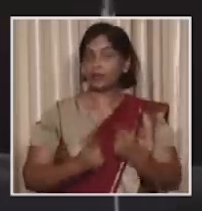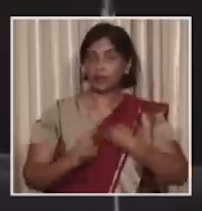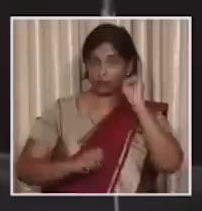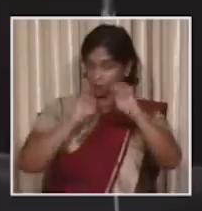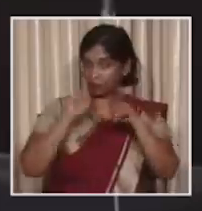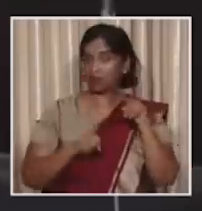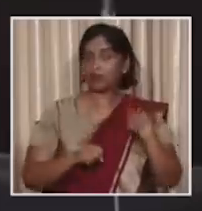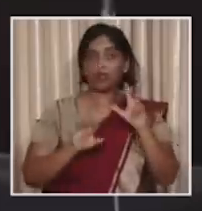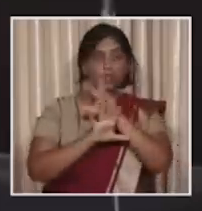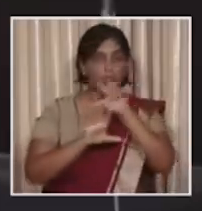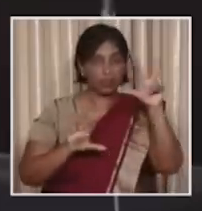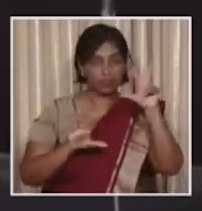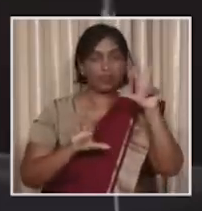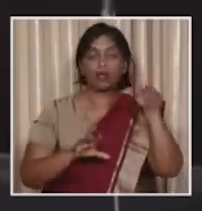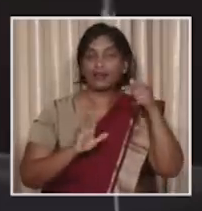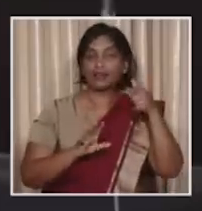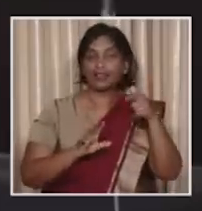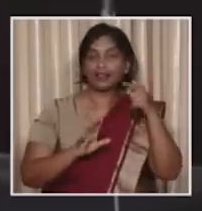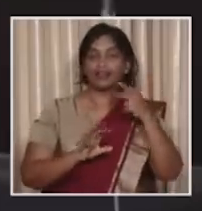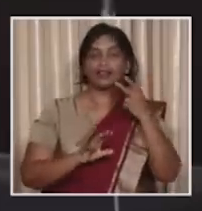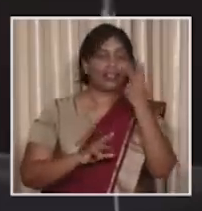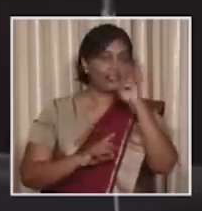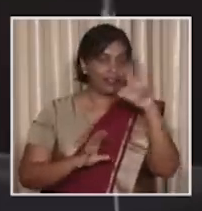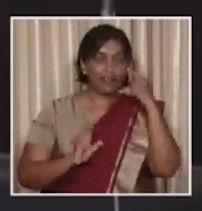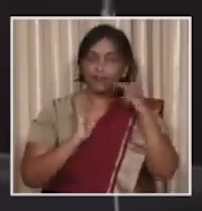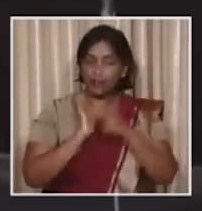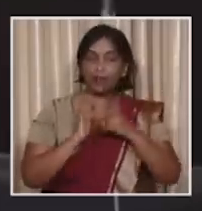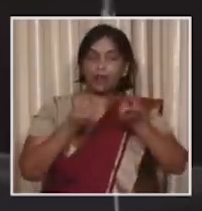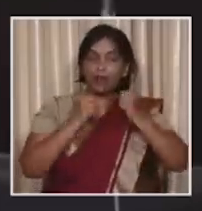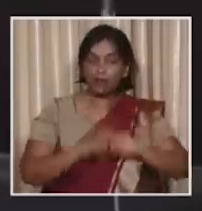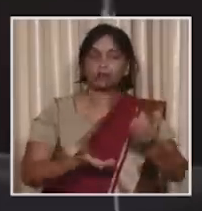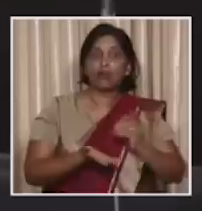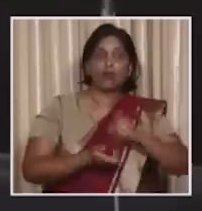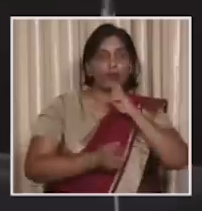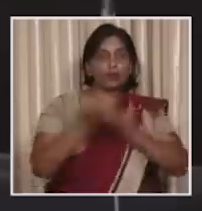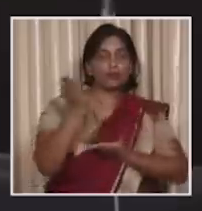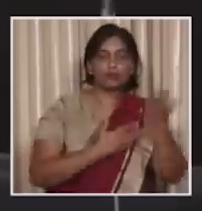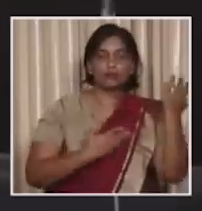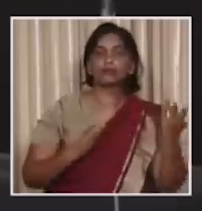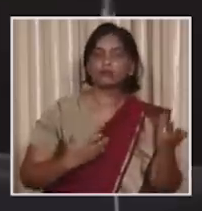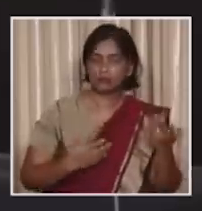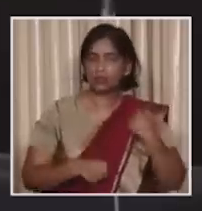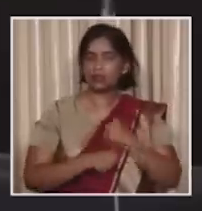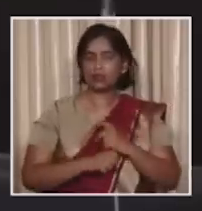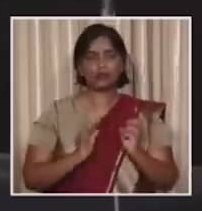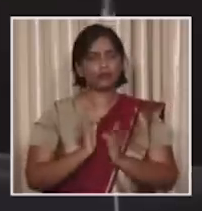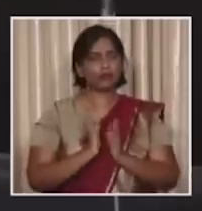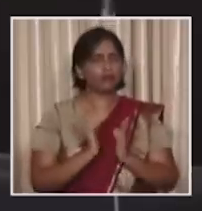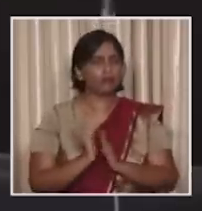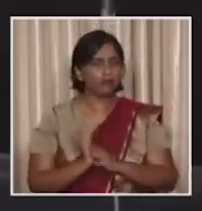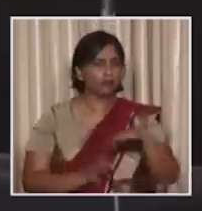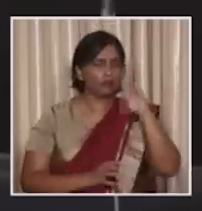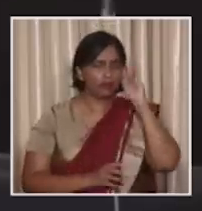පුරවනකොට 18/19 මේ විභාගය මත ඊට පස්සේ සූසුකම් ලැබපු අය ආයි නඩු දායිලු. මම හිතන්නේ රාජ්‍ය සභාව කොමිසමට තේරෙන්නේ